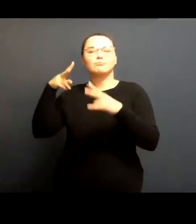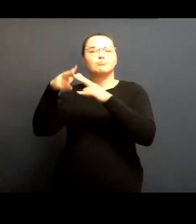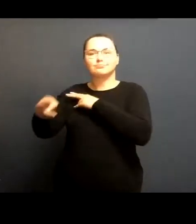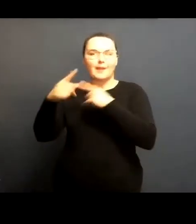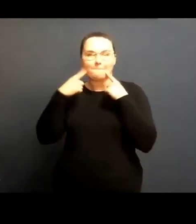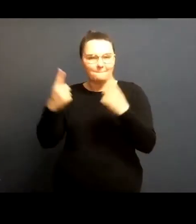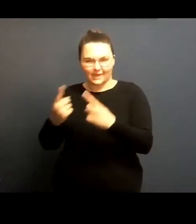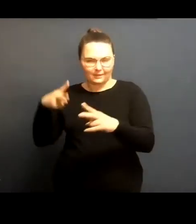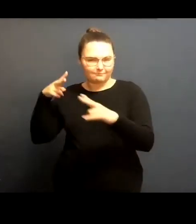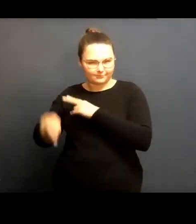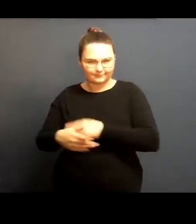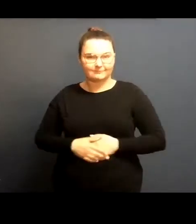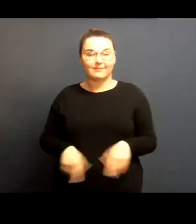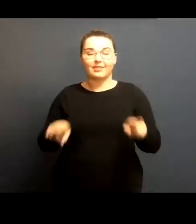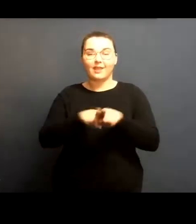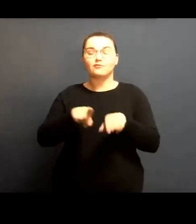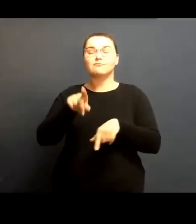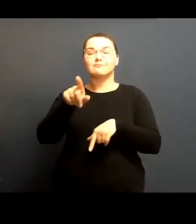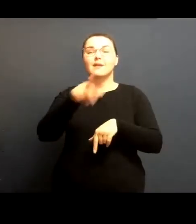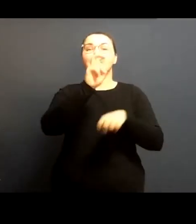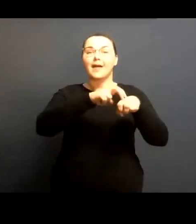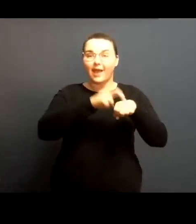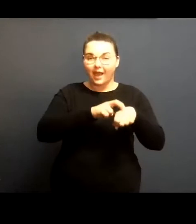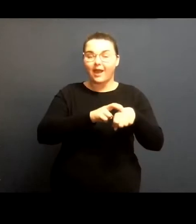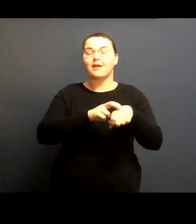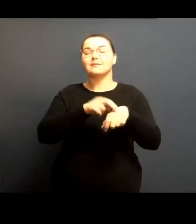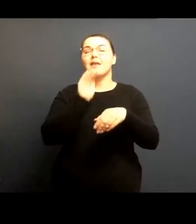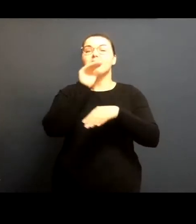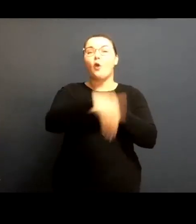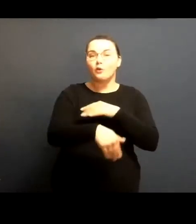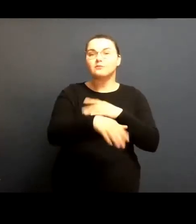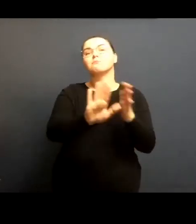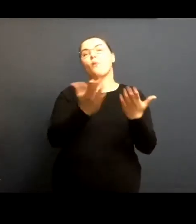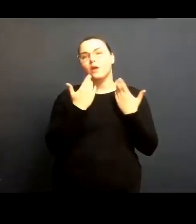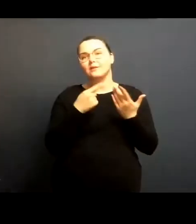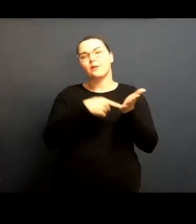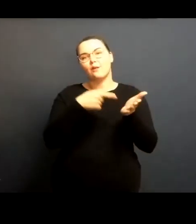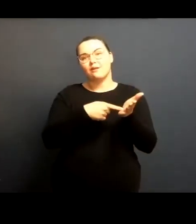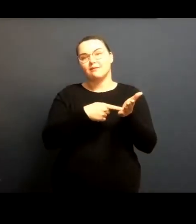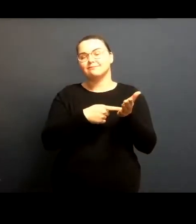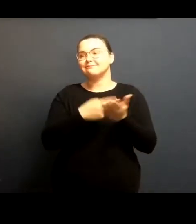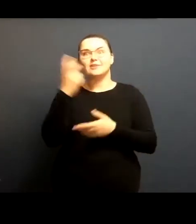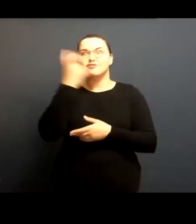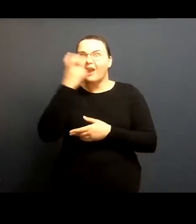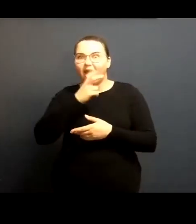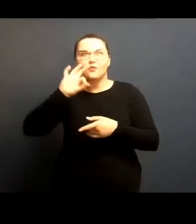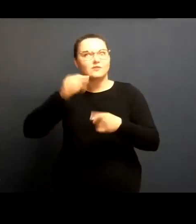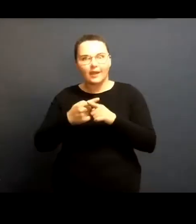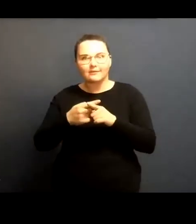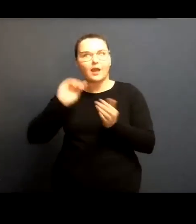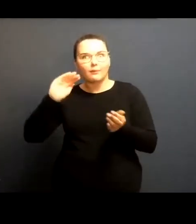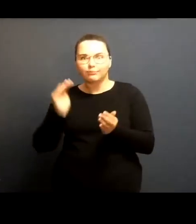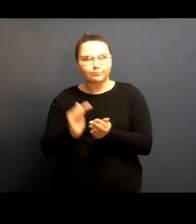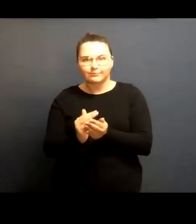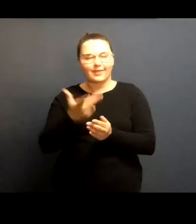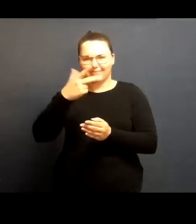zachodnich badaniach, to to, że aktywność seksualna z wiekiem maleje, ale absolutnie nie zanika. I zobaczcie, w tej